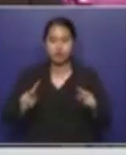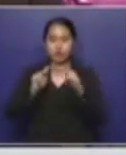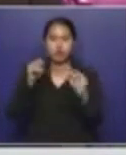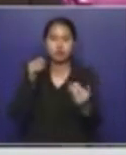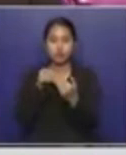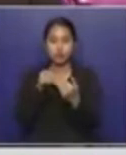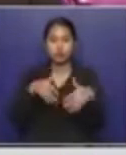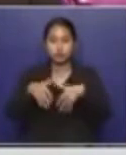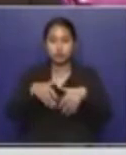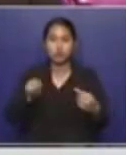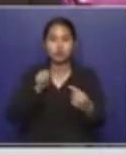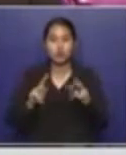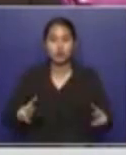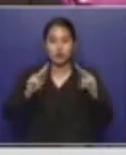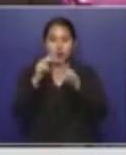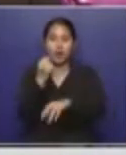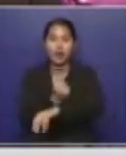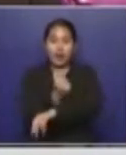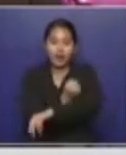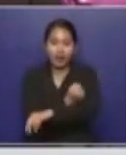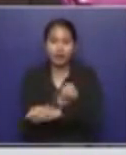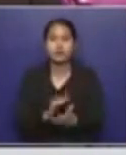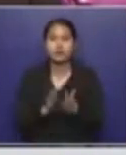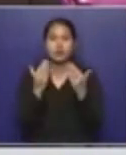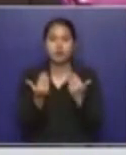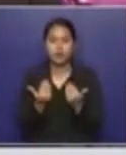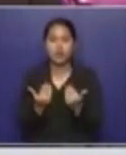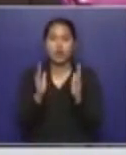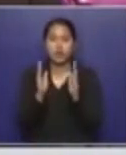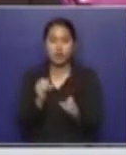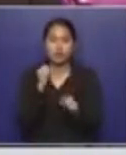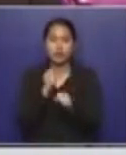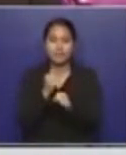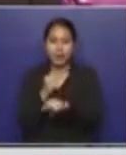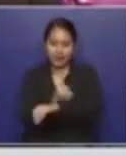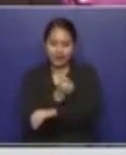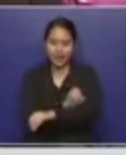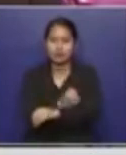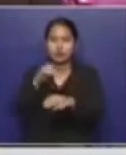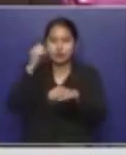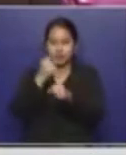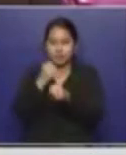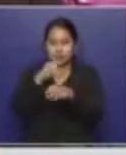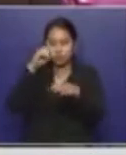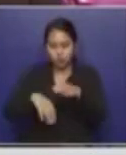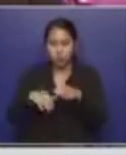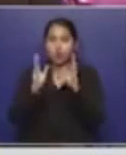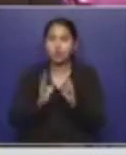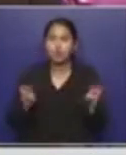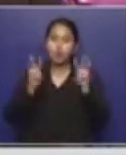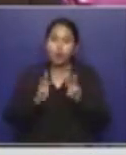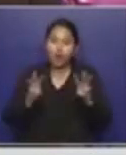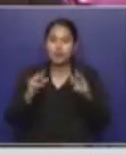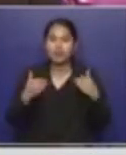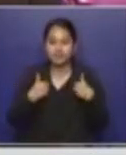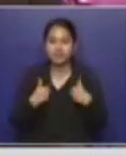ชาชนนั่นคือกระทรวงแรงงานนะครับตอนนี้พี่น้องแรงงานตกงานร่วม10ล้านคนกระทรวงนี้ได้รับการจัดสรรงบประม